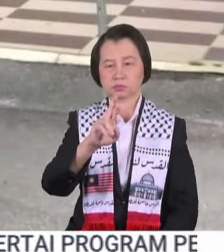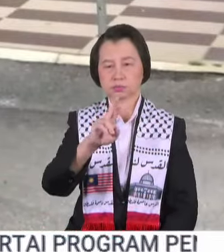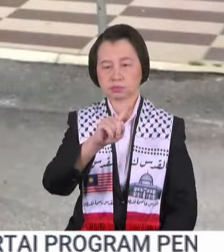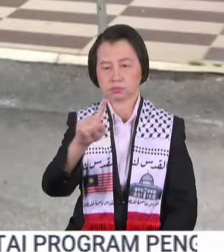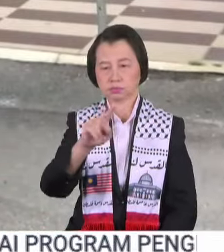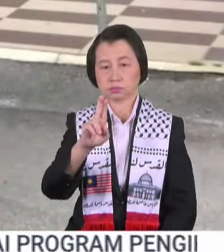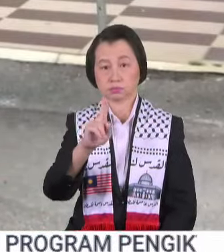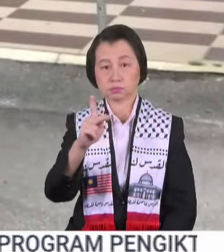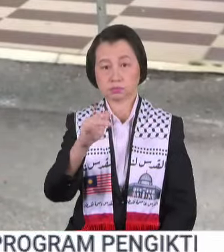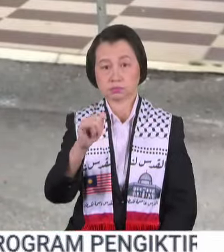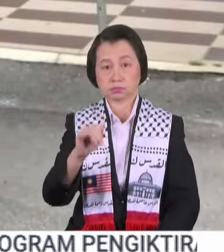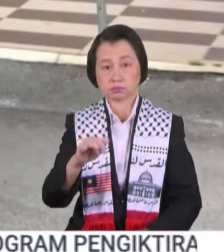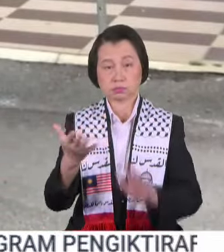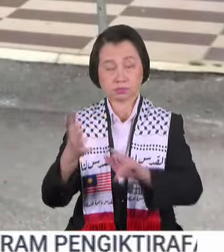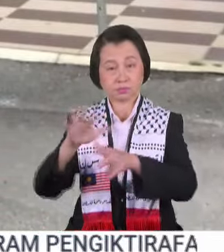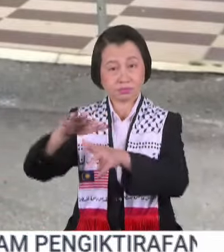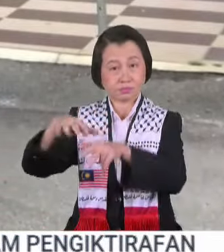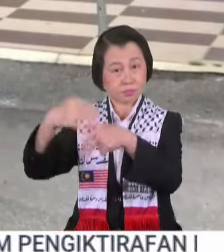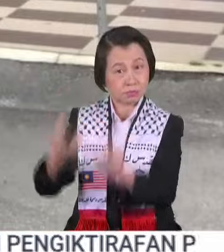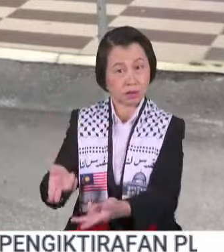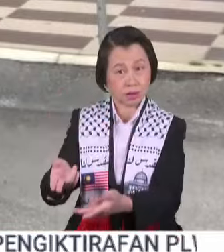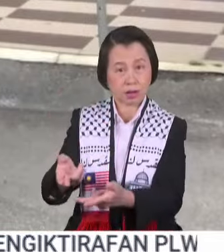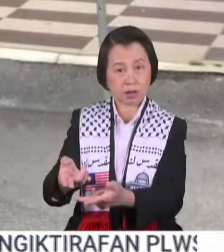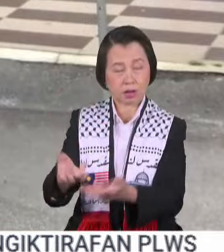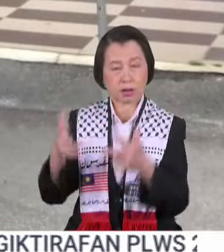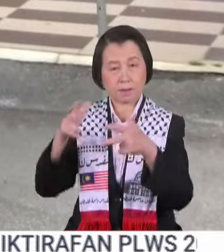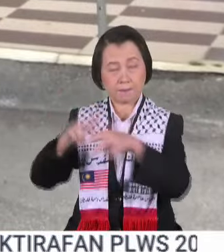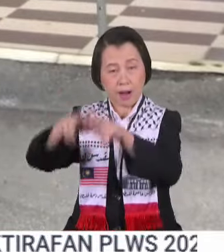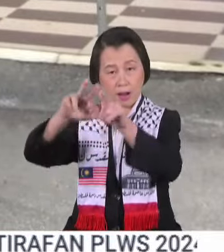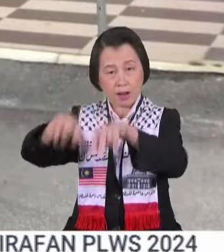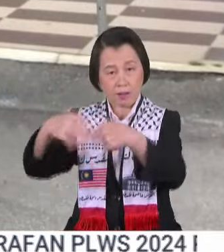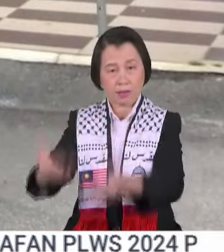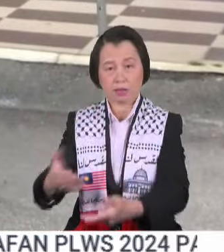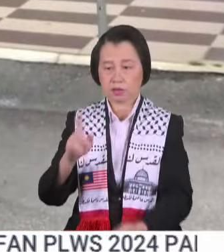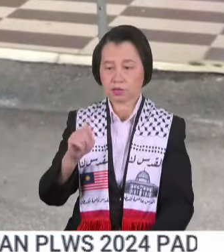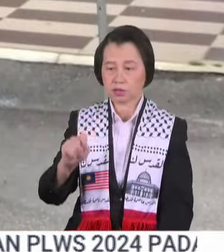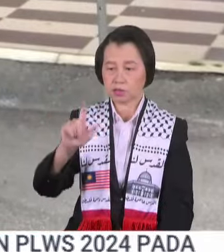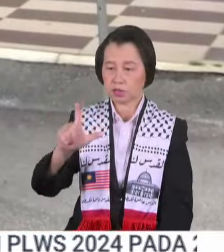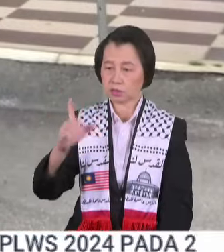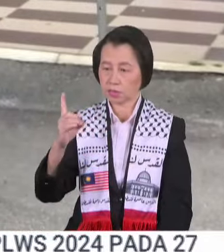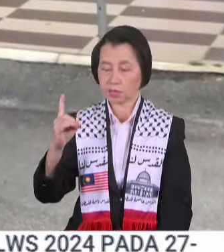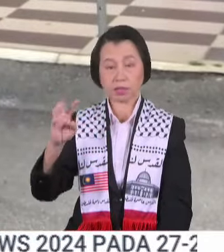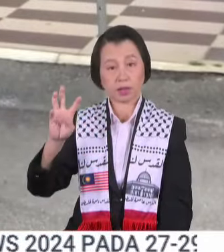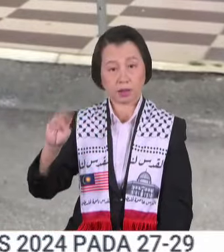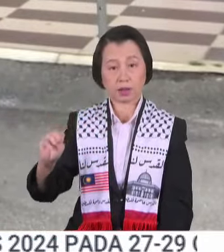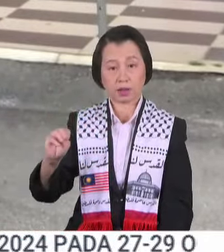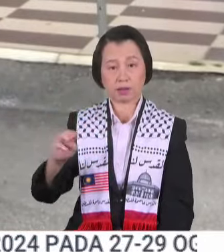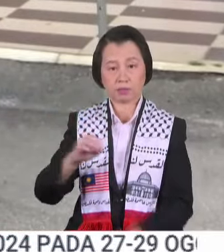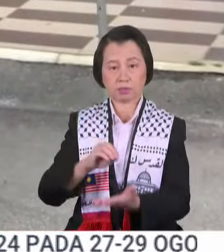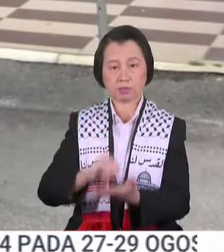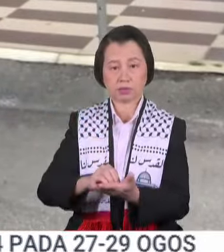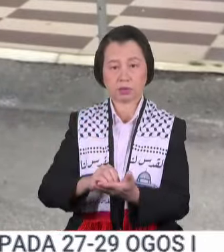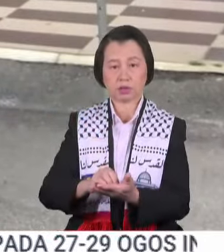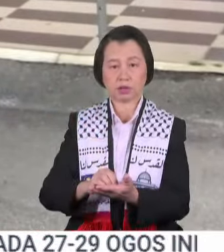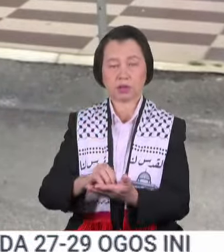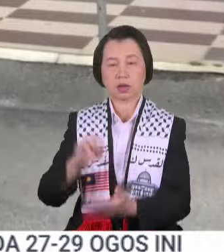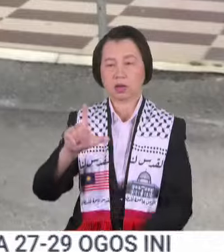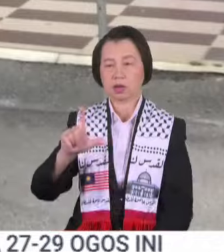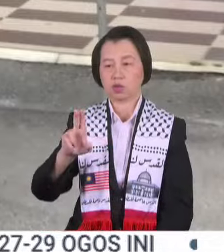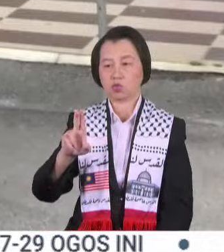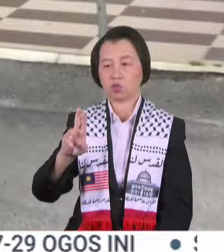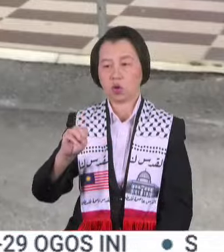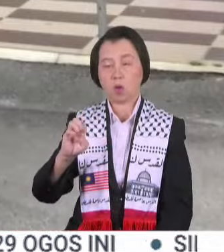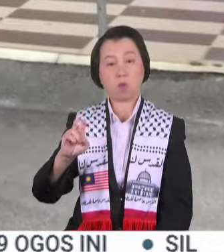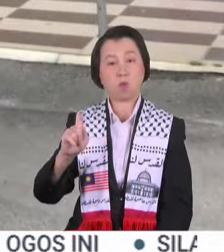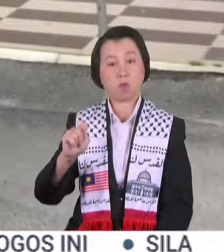yang terkorban dalam nahas membabitkan pertemuan dua helikopter milik Tentera Laut Diraja Malaysia TLDM di pangkalan TLDM Lumut